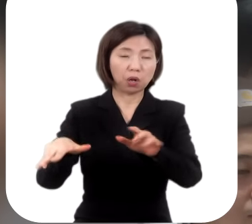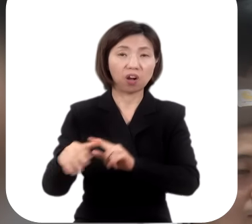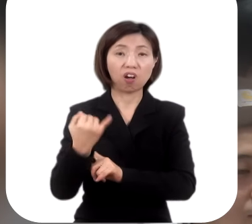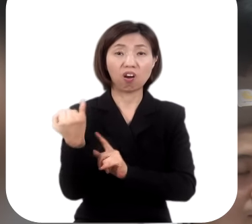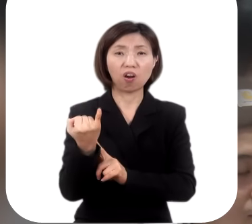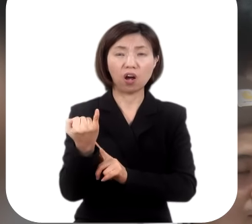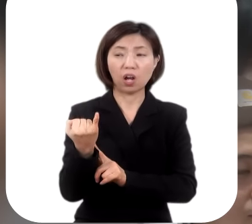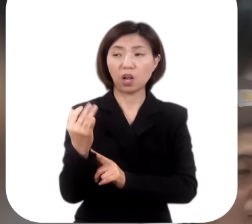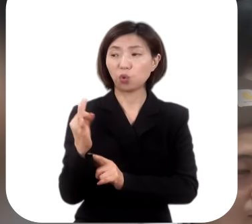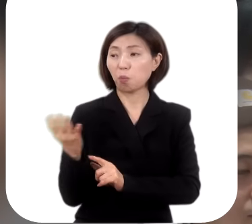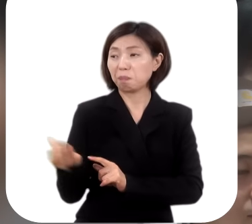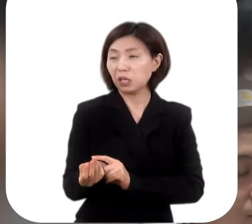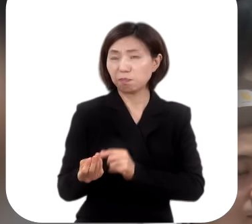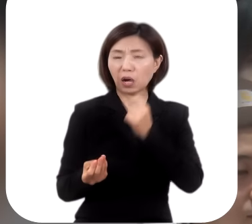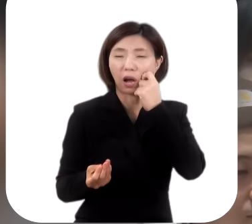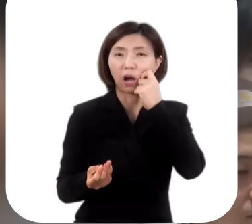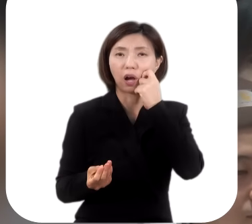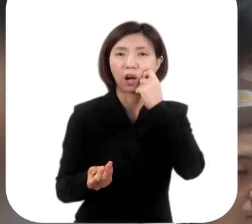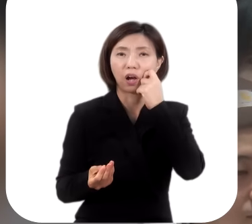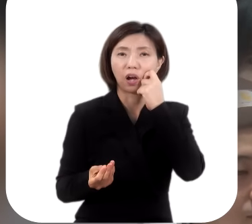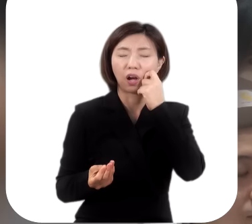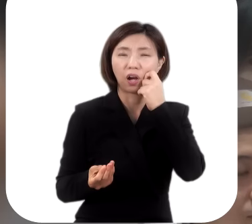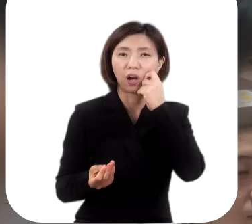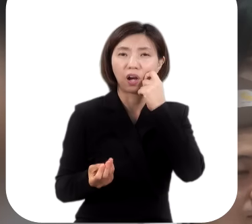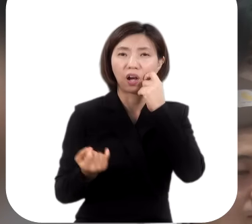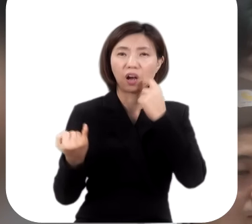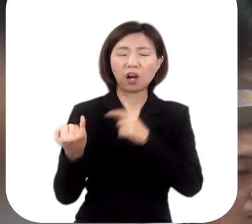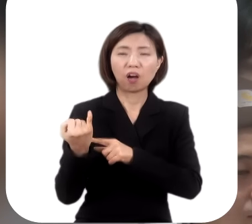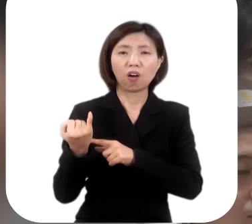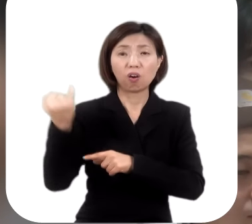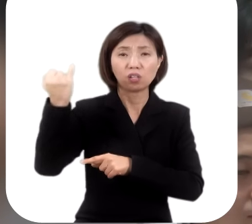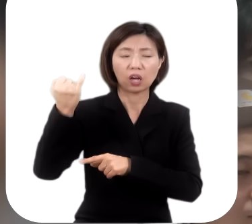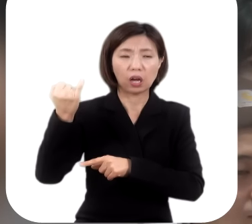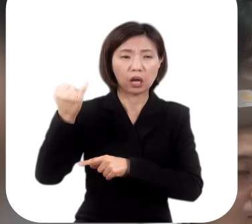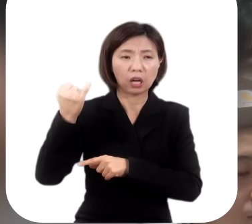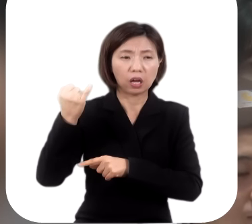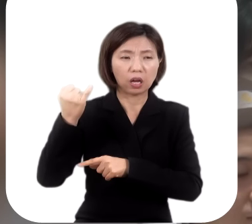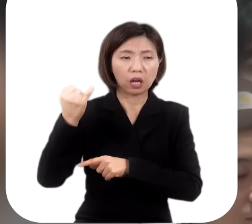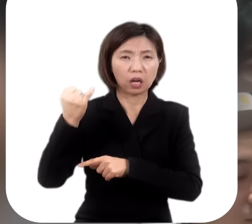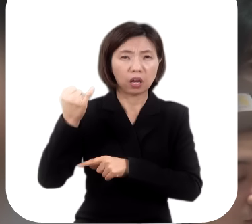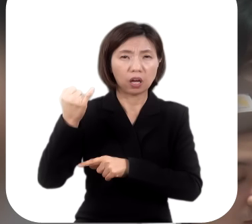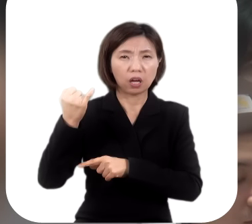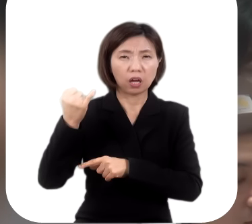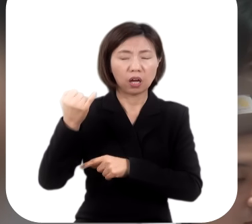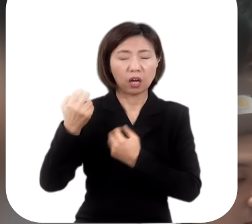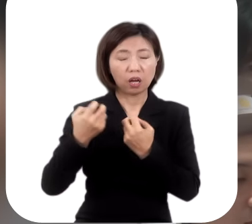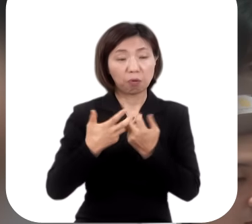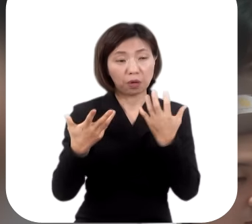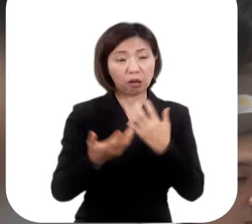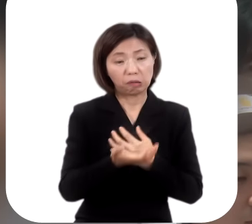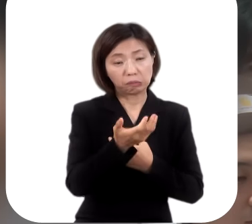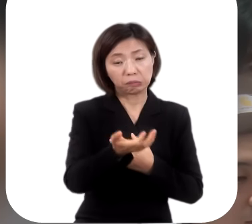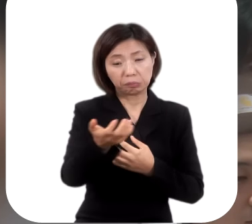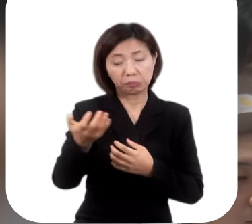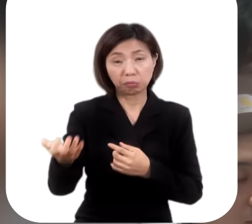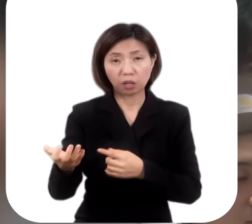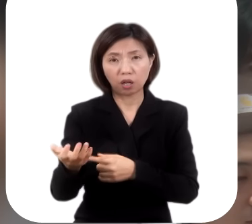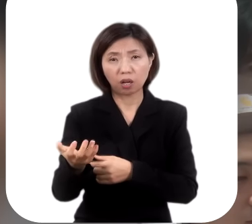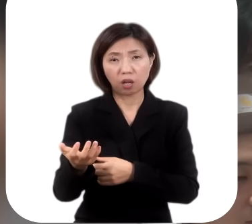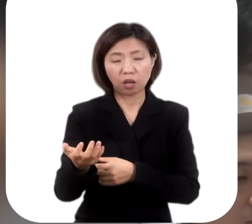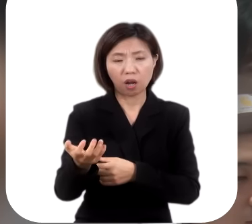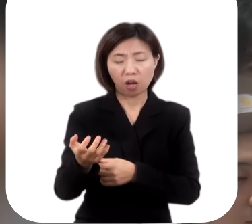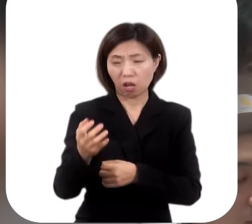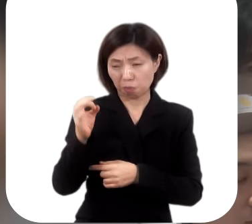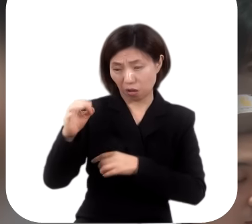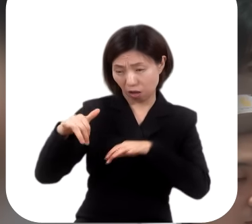그게 너무 소문이 나서 이제 돈을 빌려주는 사람이 없게 돼서 이제 그 언니가 이제 막 여기저기 막 하루하루 거주하다가 지금